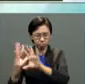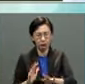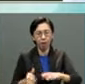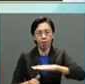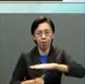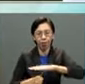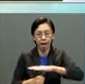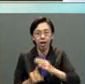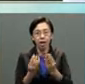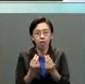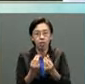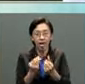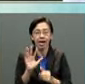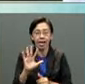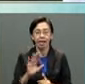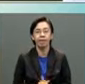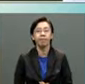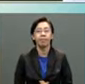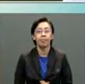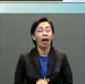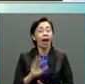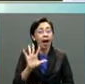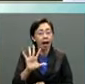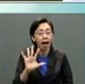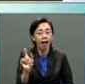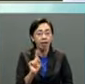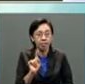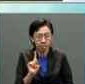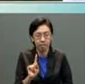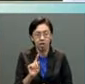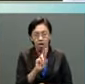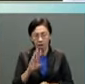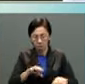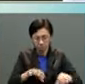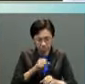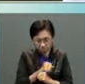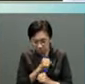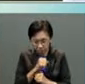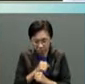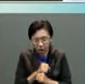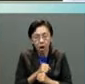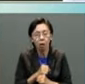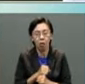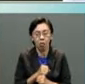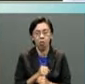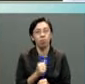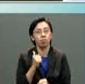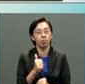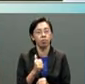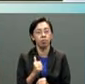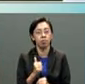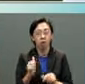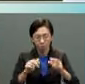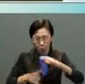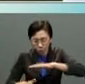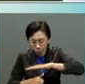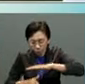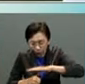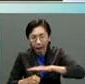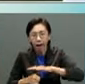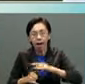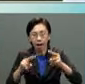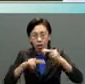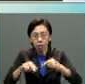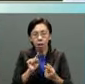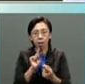ขที่5นะครับซึ่งตอนนี้แนวโน้มของเราก็คือหมายถึงว่าระบบต่างๆทำงานของเขาอย่างดีก็ทำให้เรามาพบใน